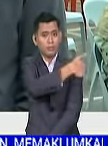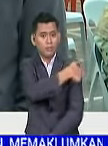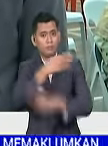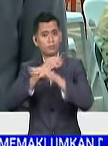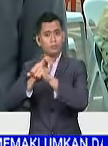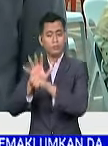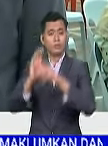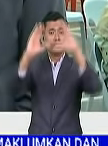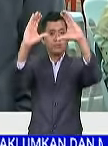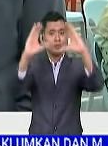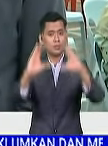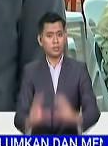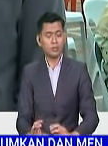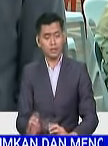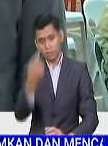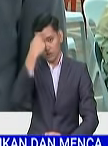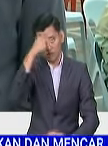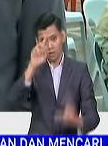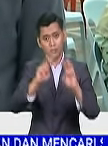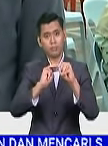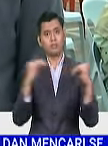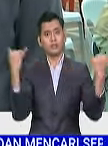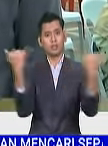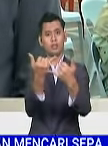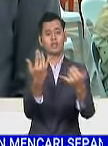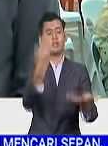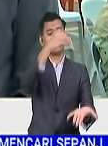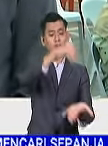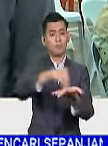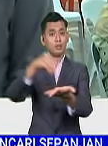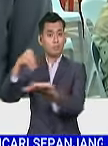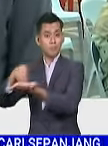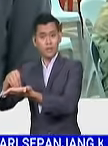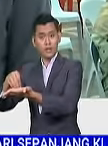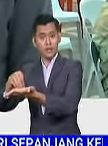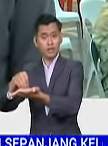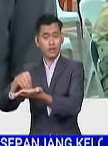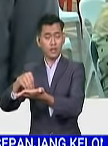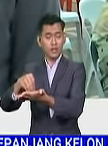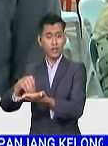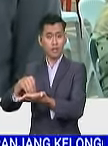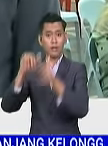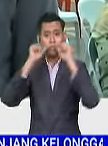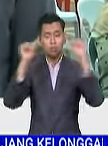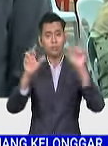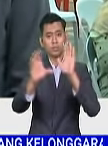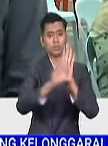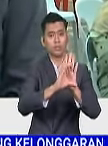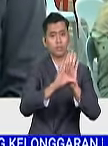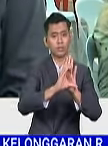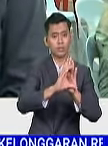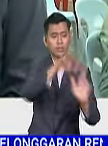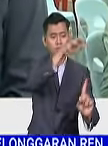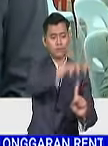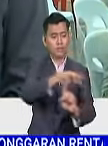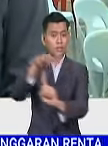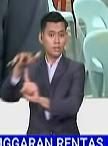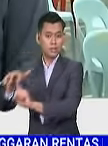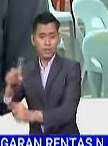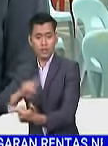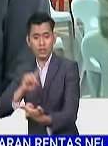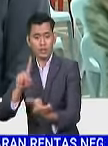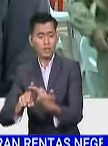secara kepada masyarakat di tempat-tempat awam seperti tapak pasar malam, dari rumah ke rumah